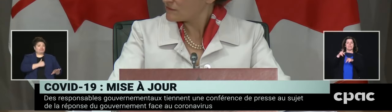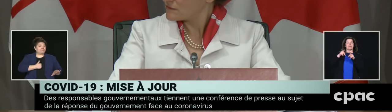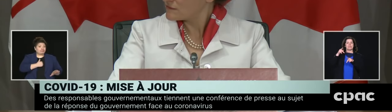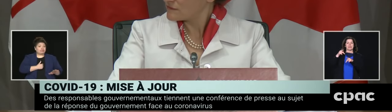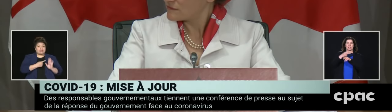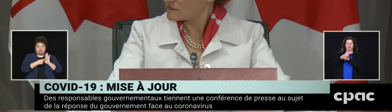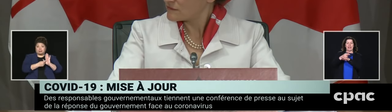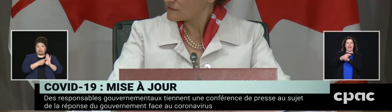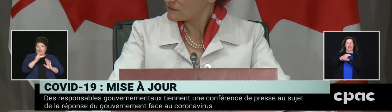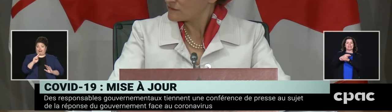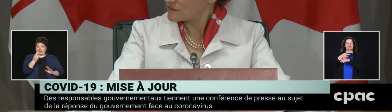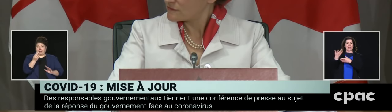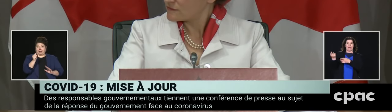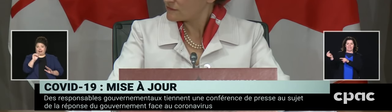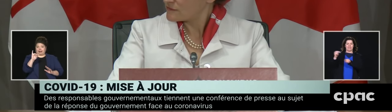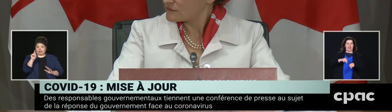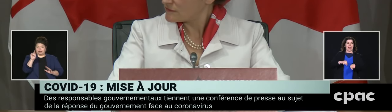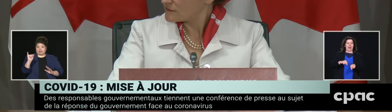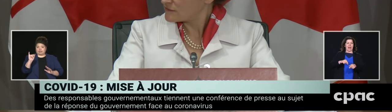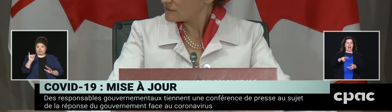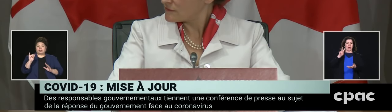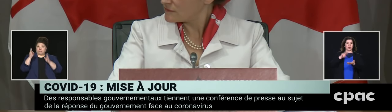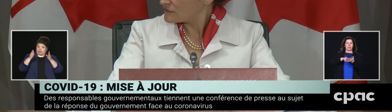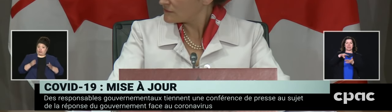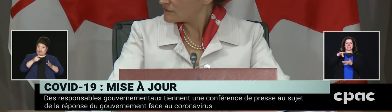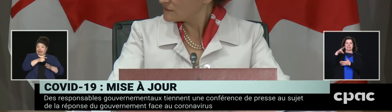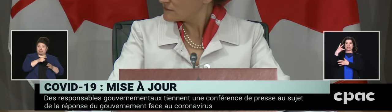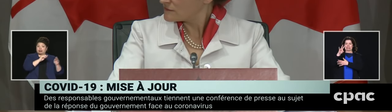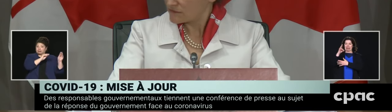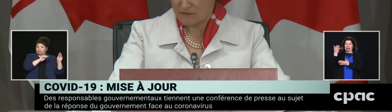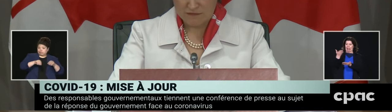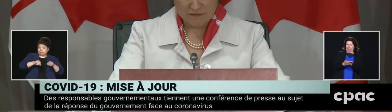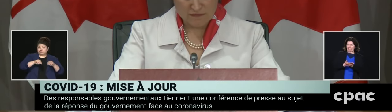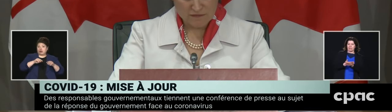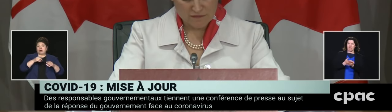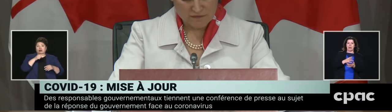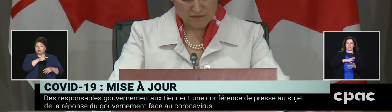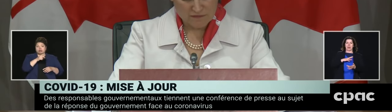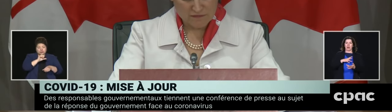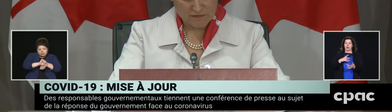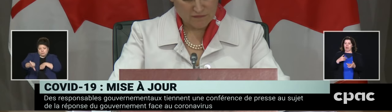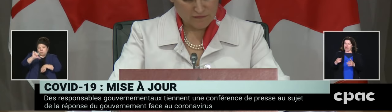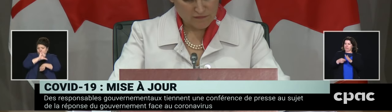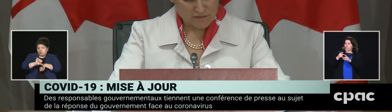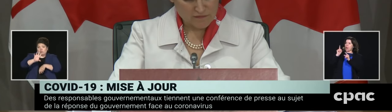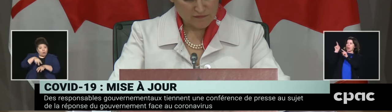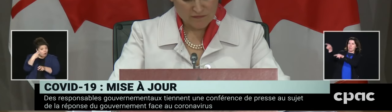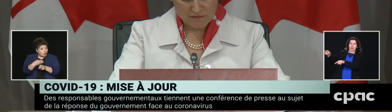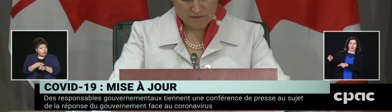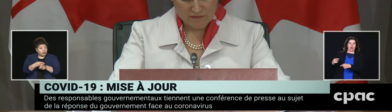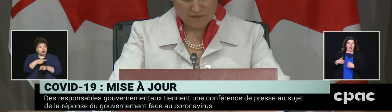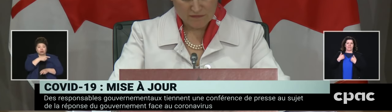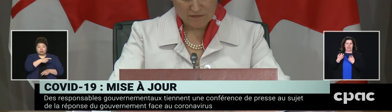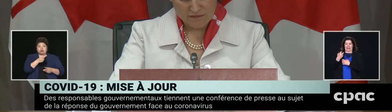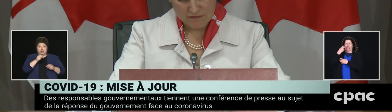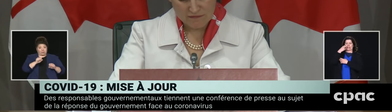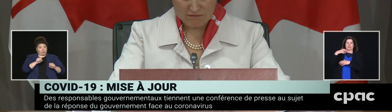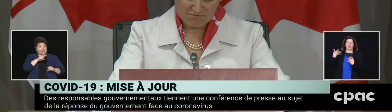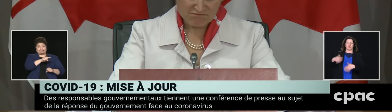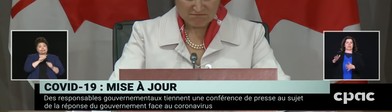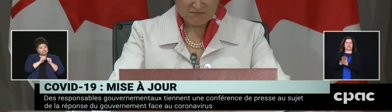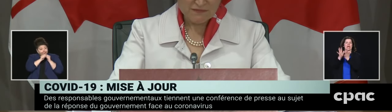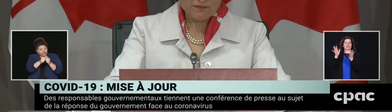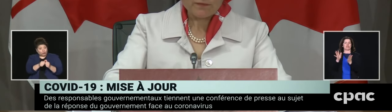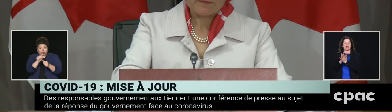'arrache-pied et risquent parfois leur vie même. Est-ce que vous songez à régulariser leur statut?